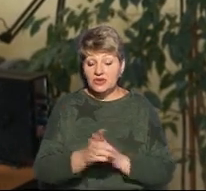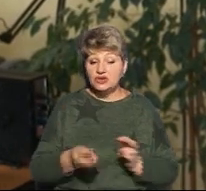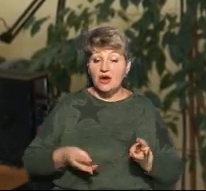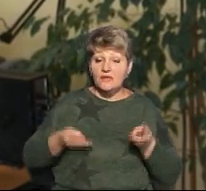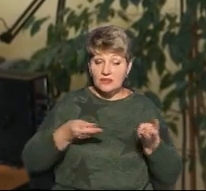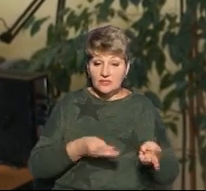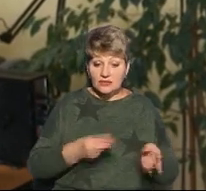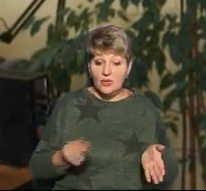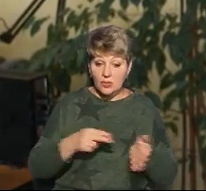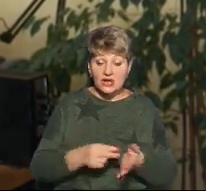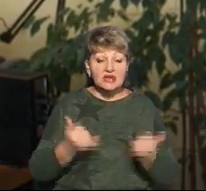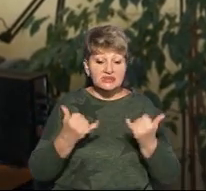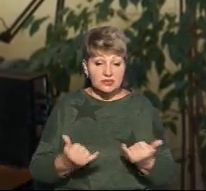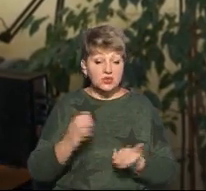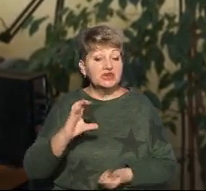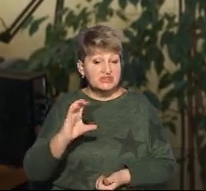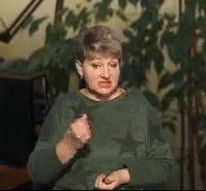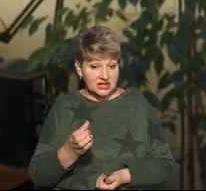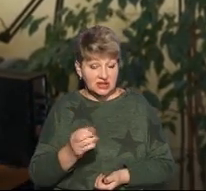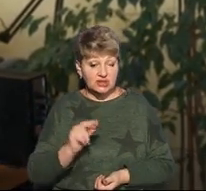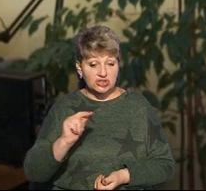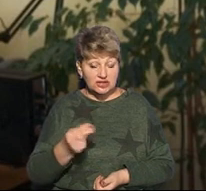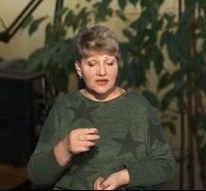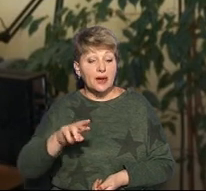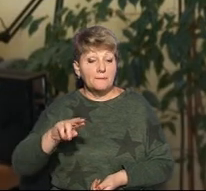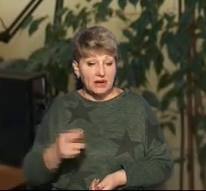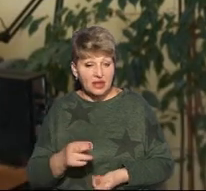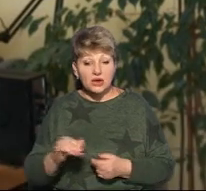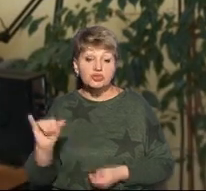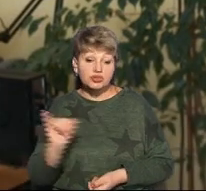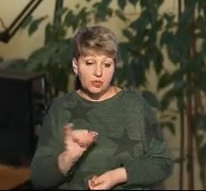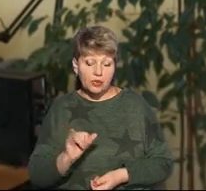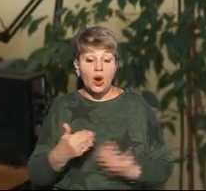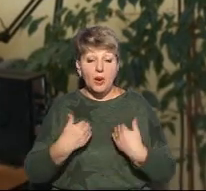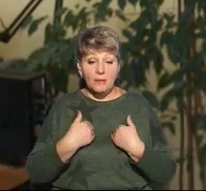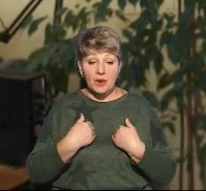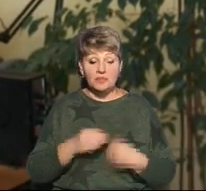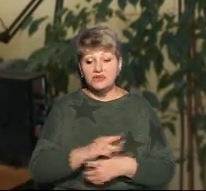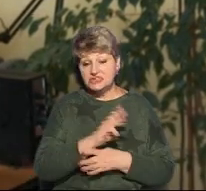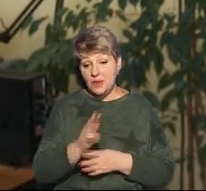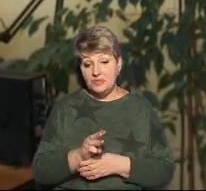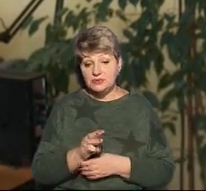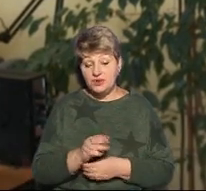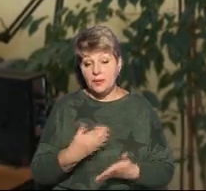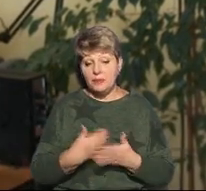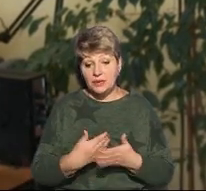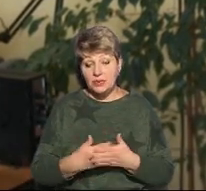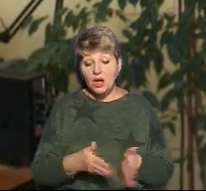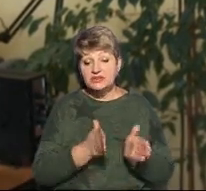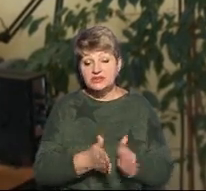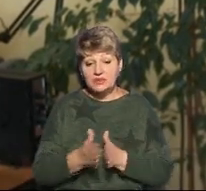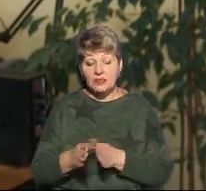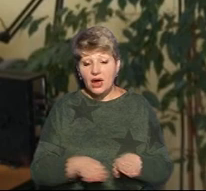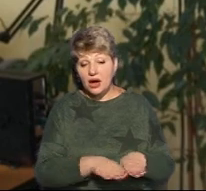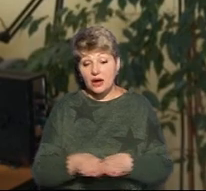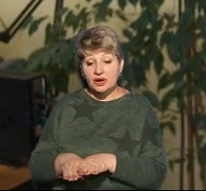опалення. Тобто сьогодні середа, четвер, п'ятниця, на суботу ми забезпечимо приблизно стабільні